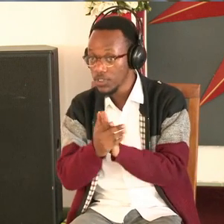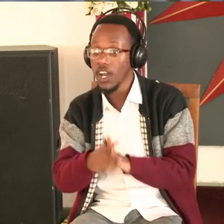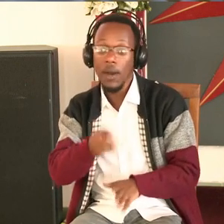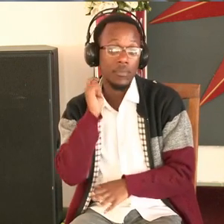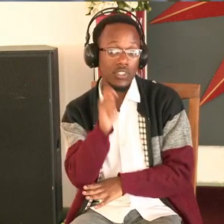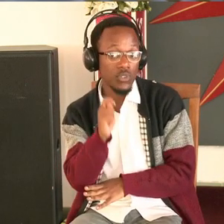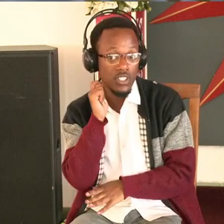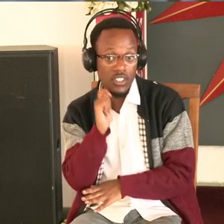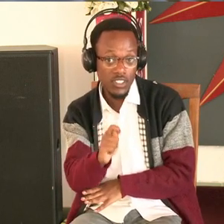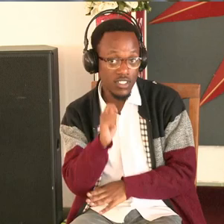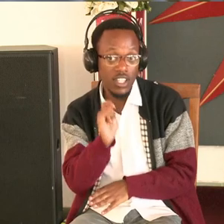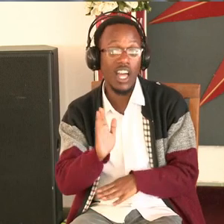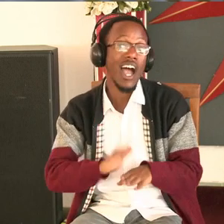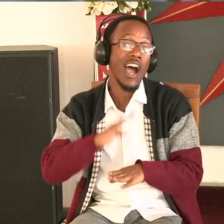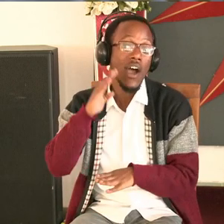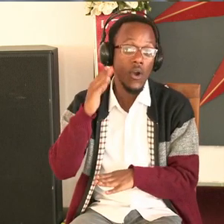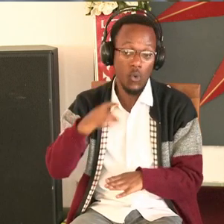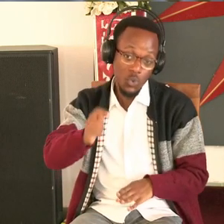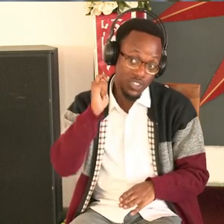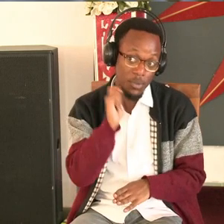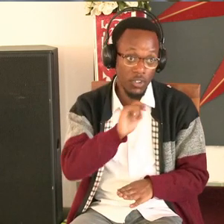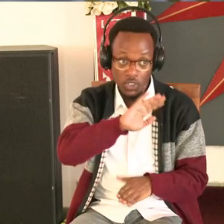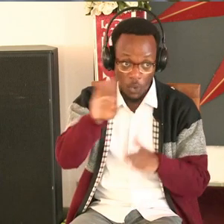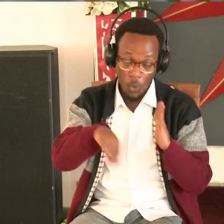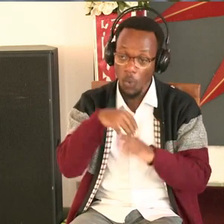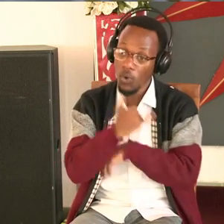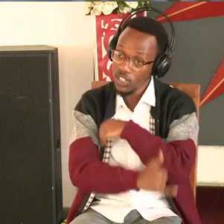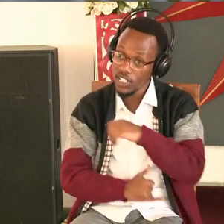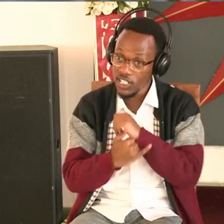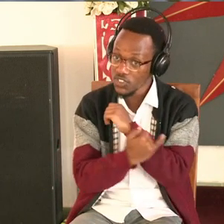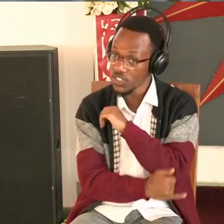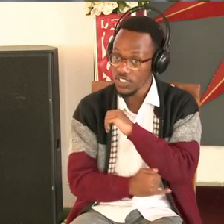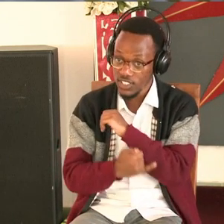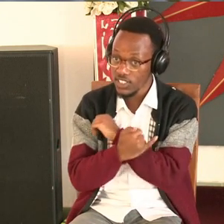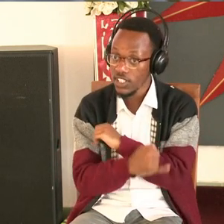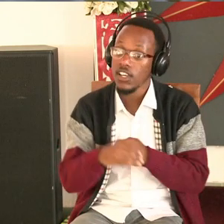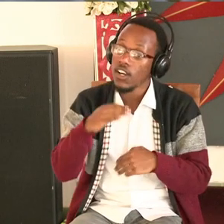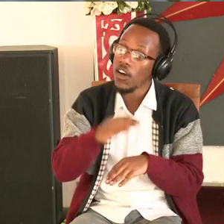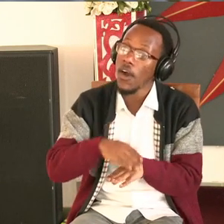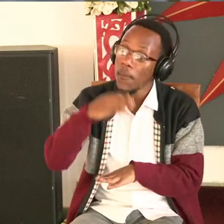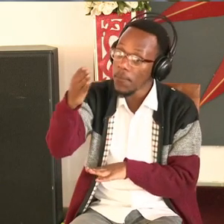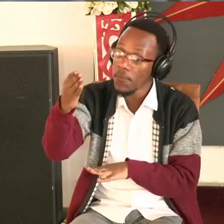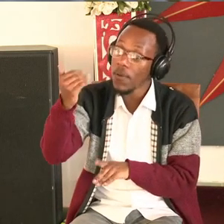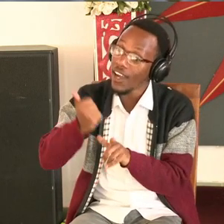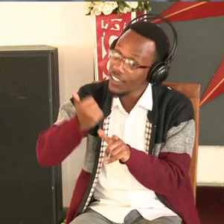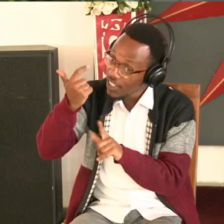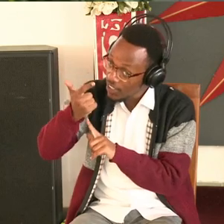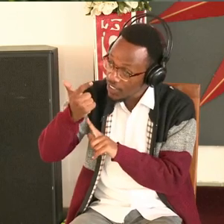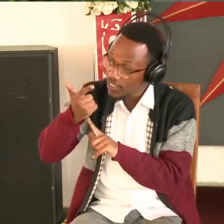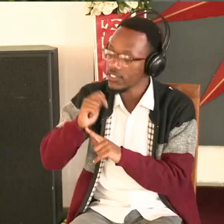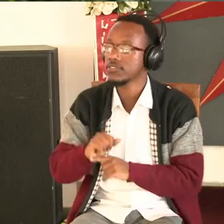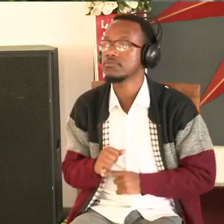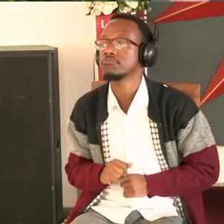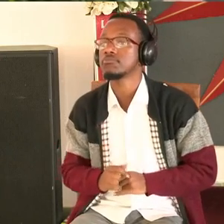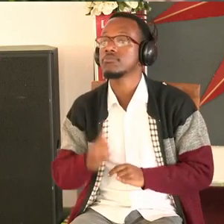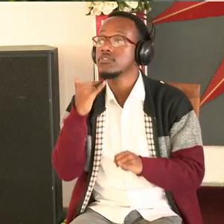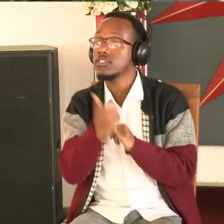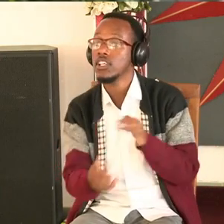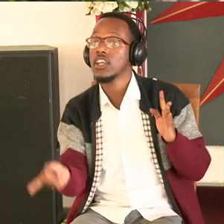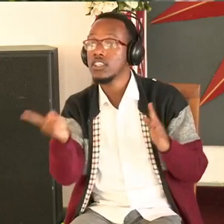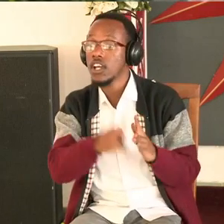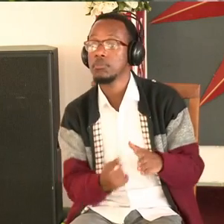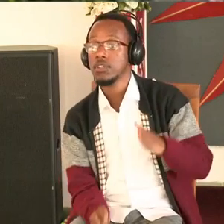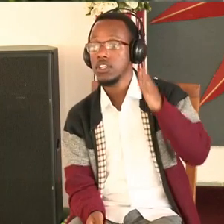toutes les nations du voyage. Et alors viendra